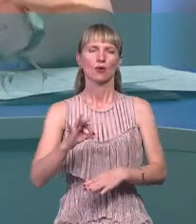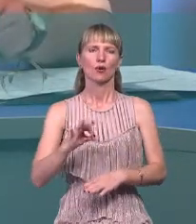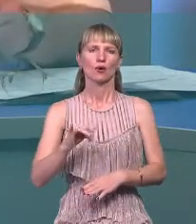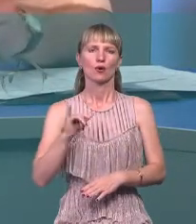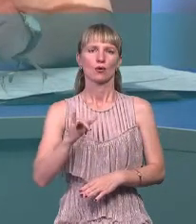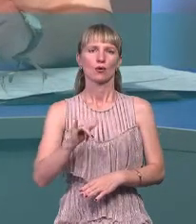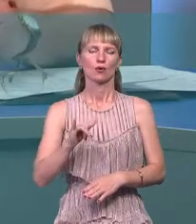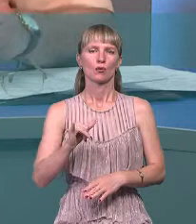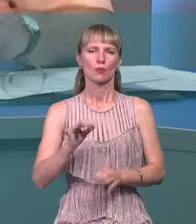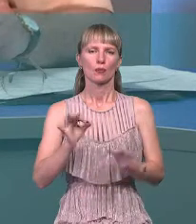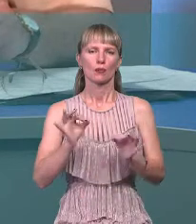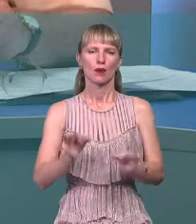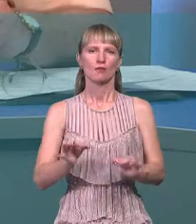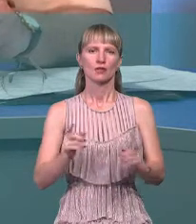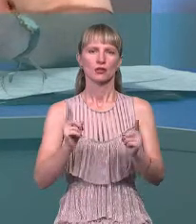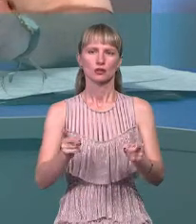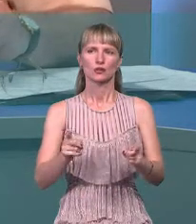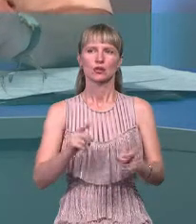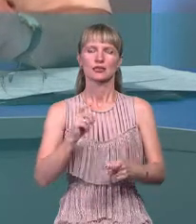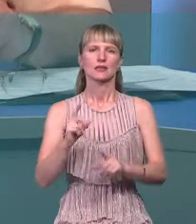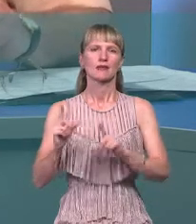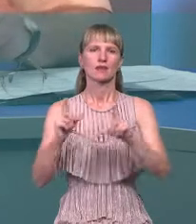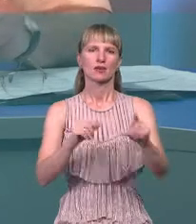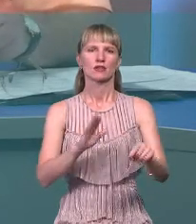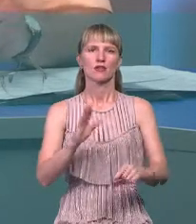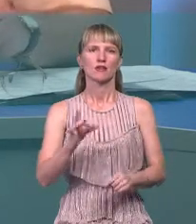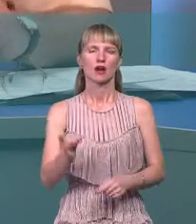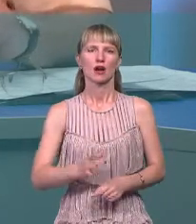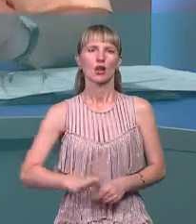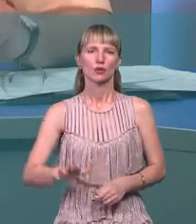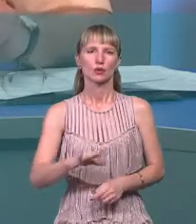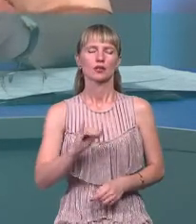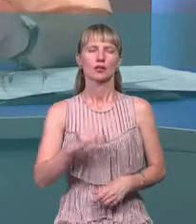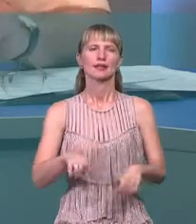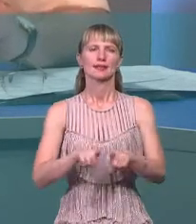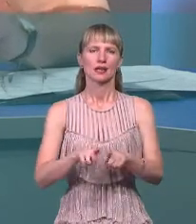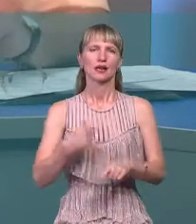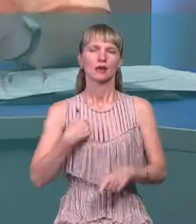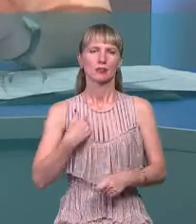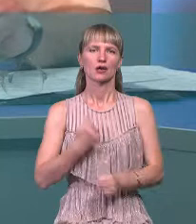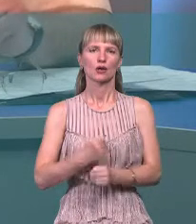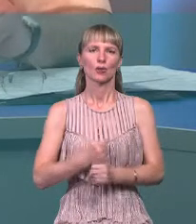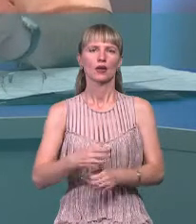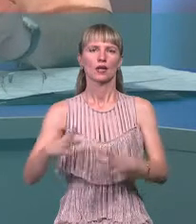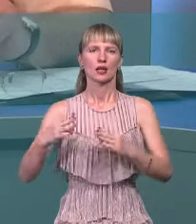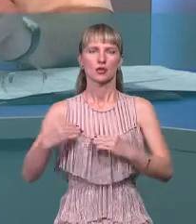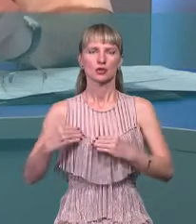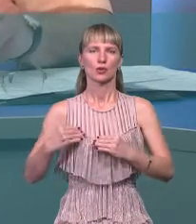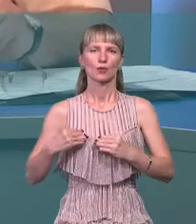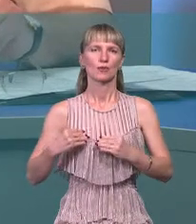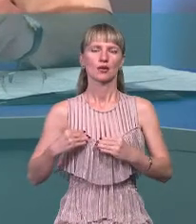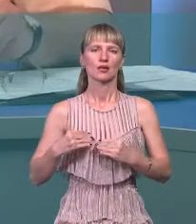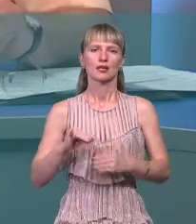у відведені строки. Навіть з виїздом в райони. Навіть з виїздом в райони, так. І таке ми таке практикували так разом. Так.